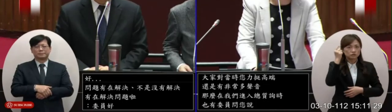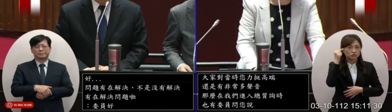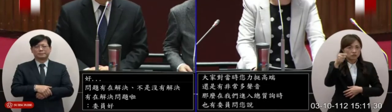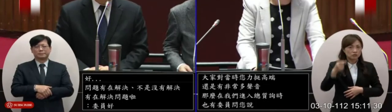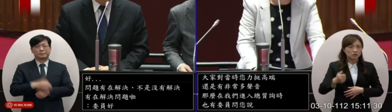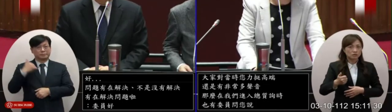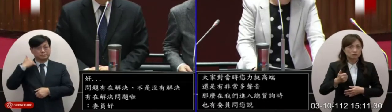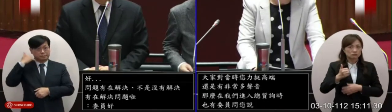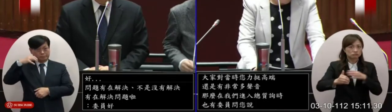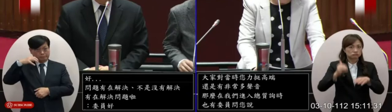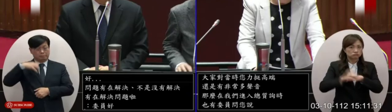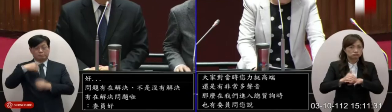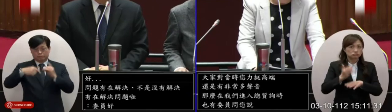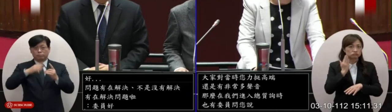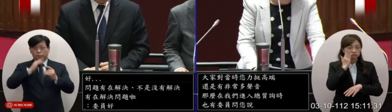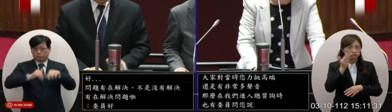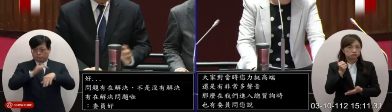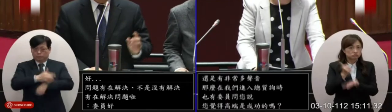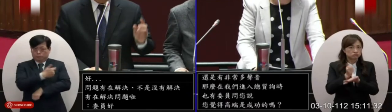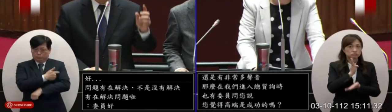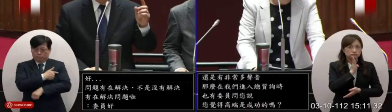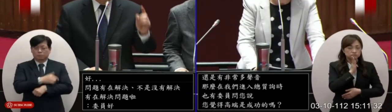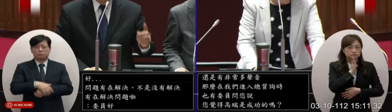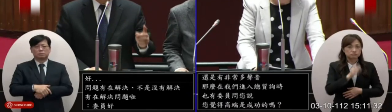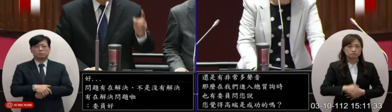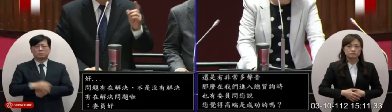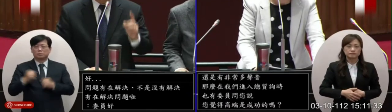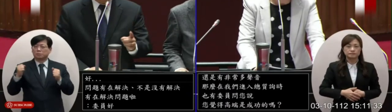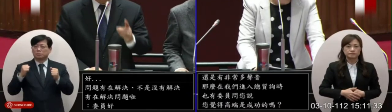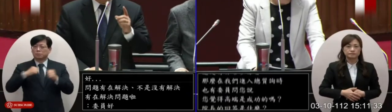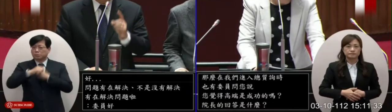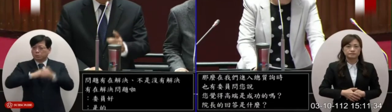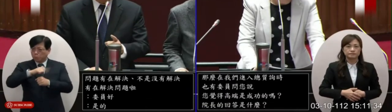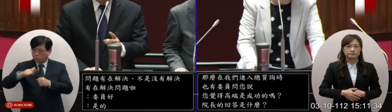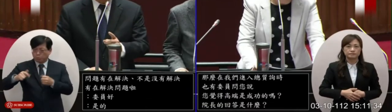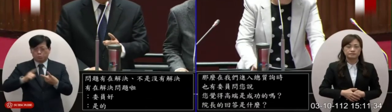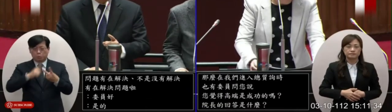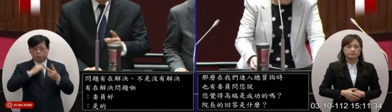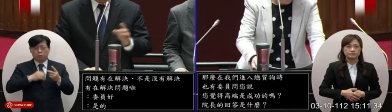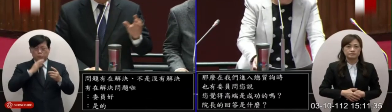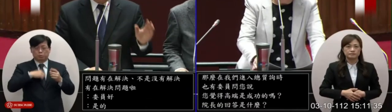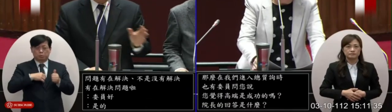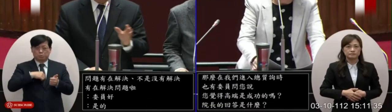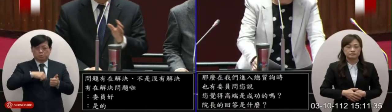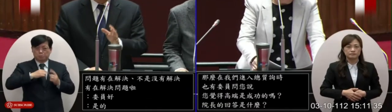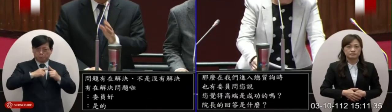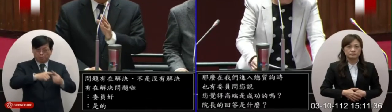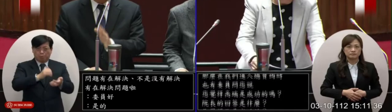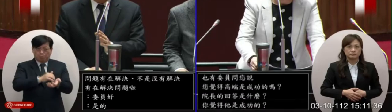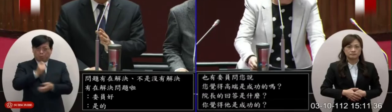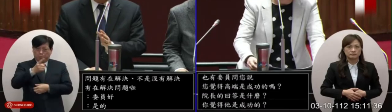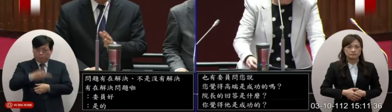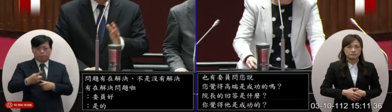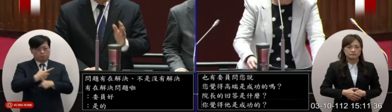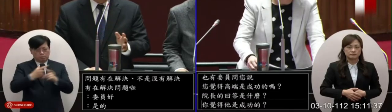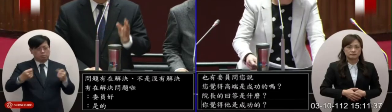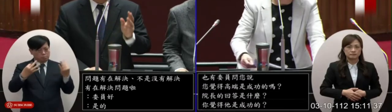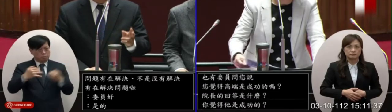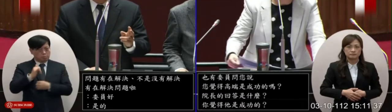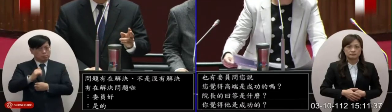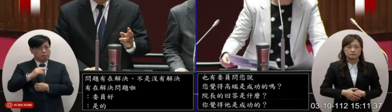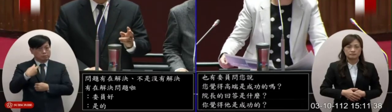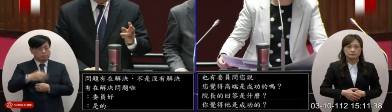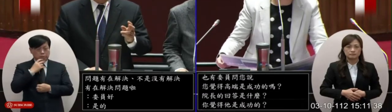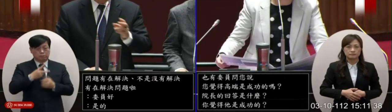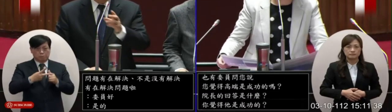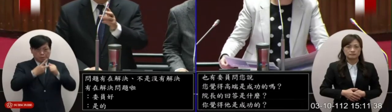是成功的？ 高端是一个成功的疫苗，不管它在动物实验临床一期、临床二期所得到的数据都相当的好，而且在